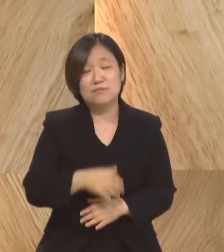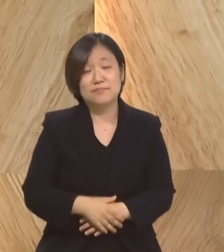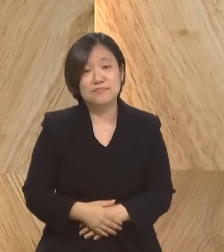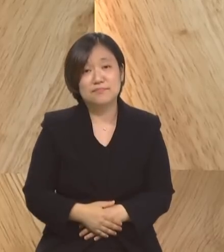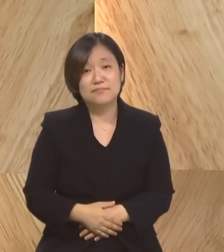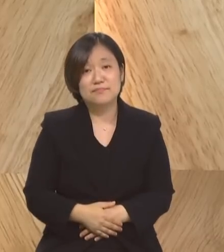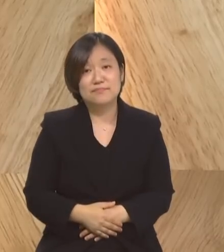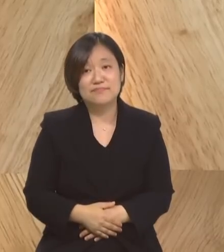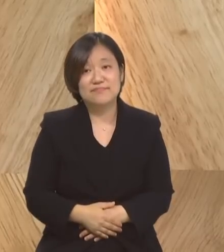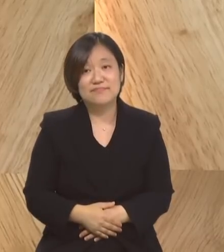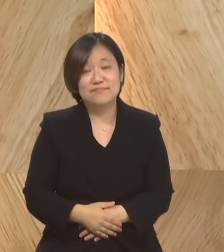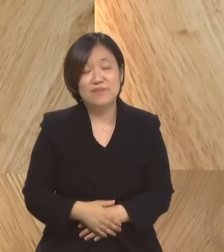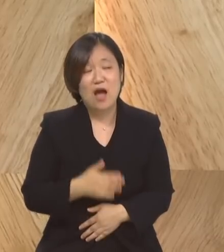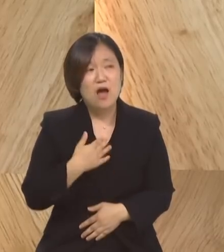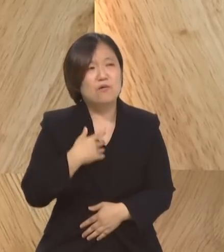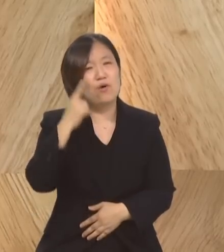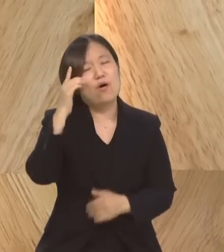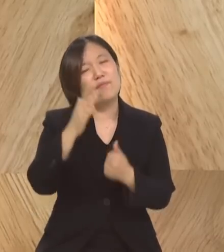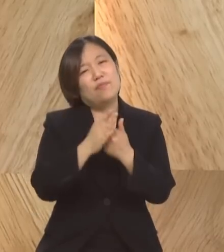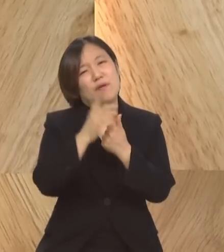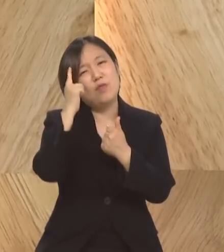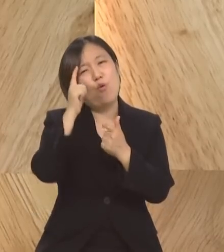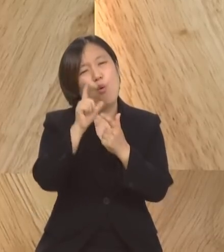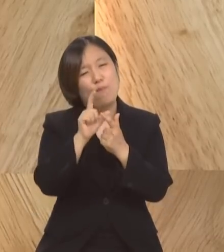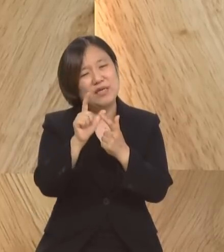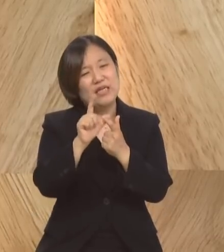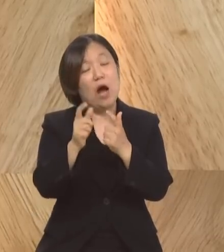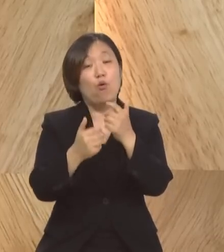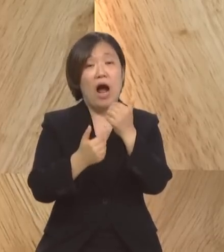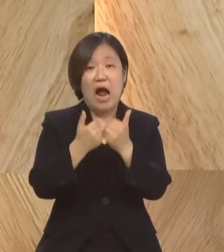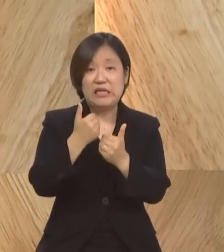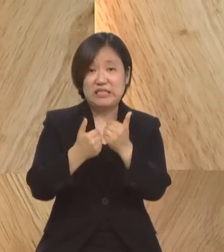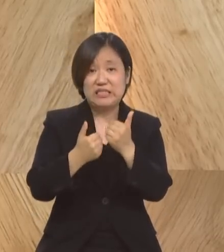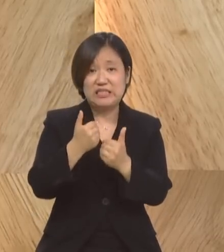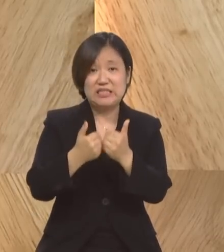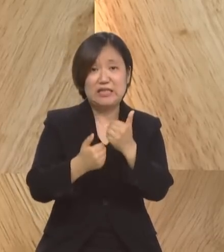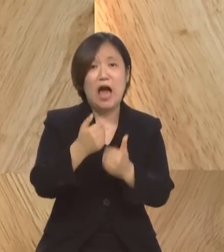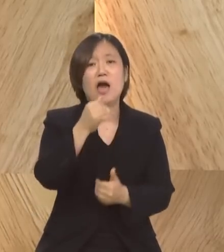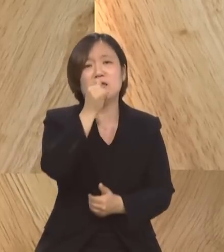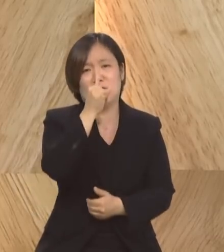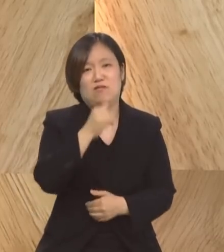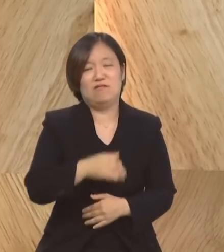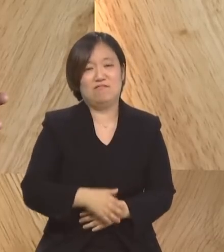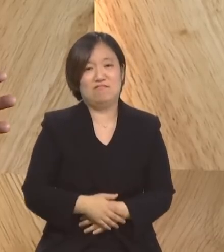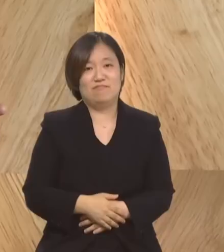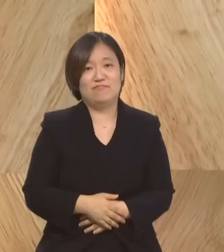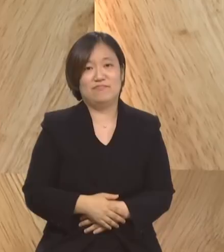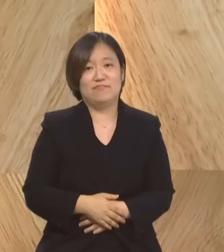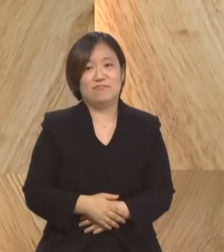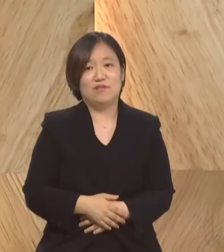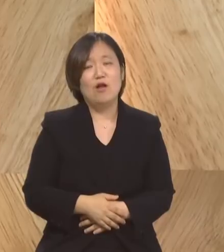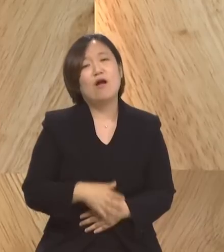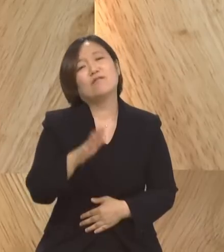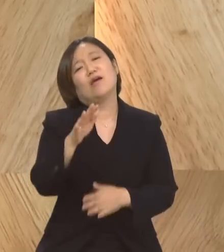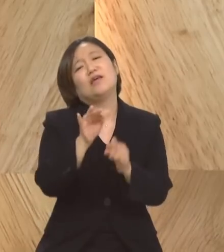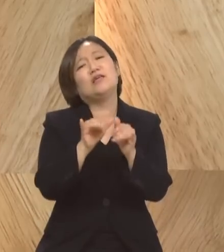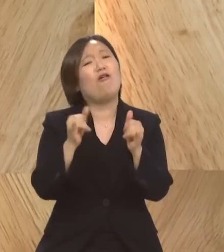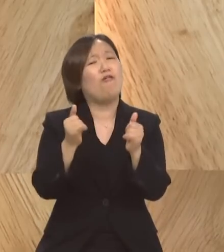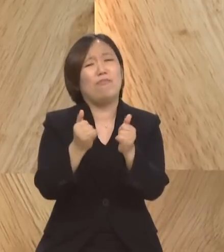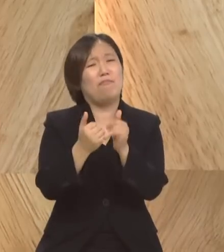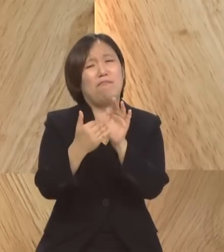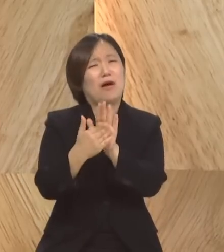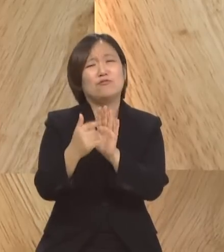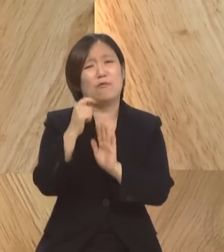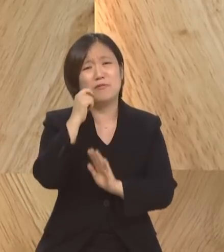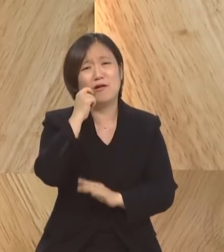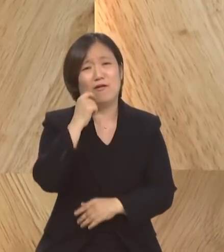좀 많이 고민하고 갈등하고 고민하고 갈등하다가 여러분이 인연법을 어떻게 맡겠어요